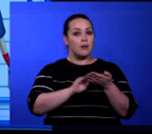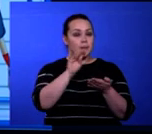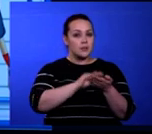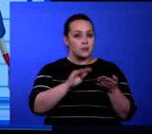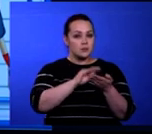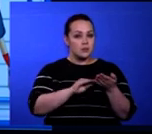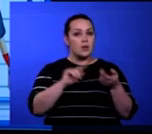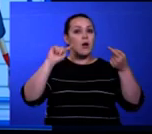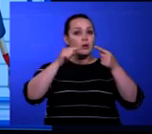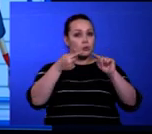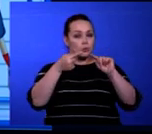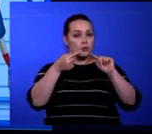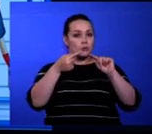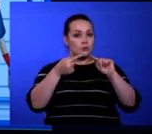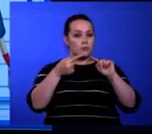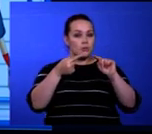Написать. Антоним.